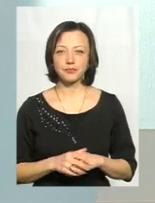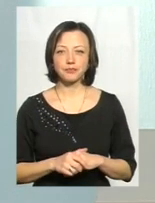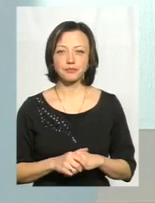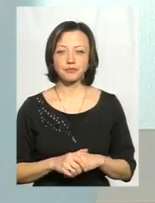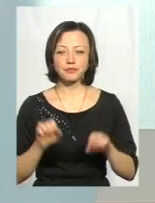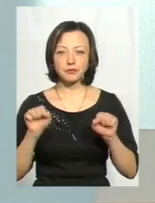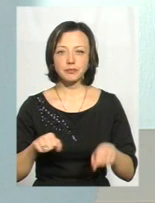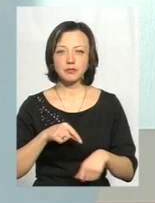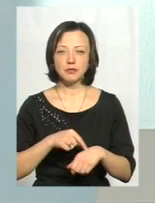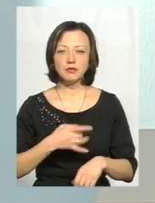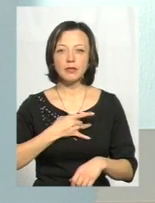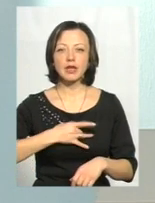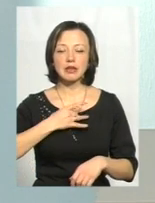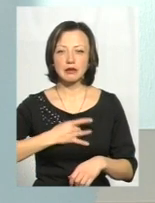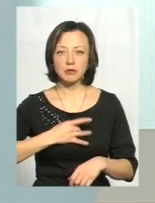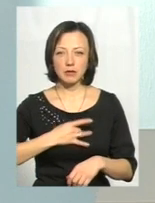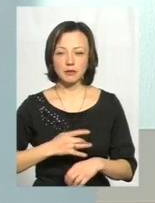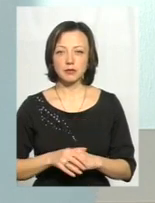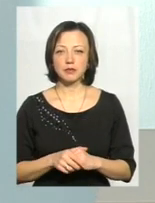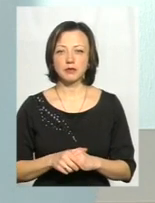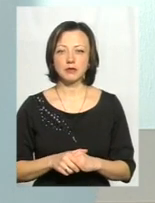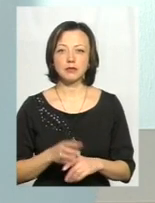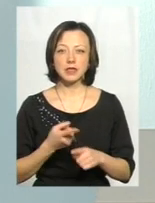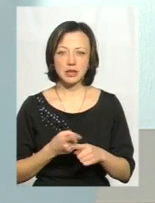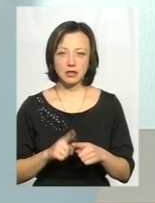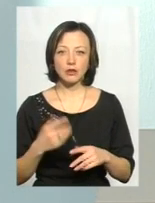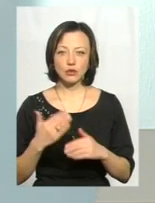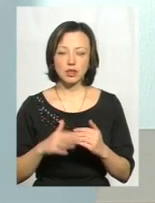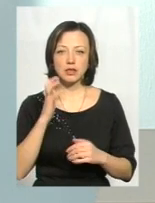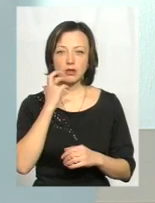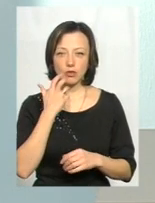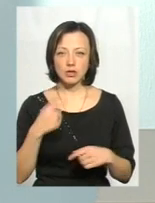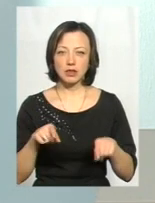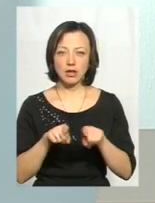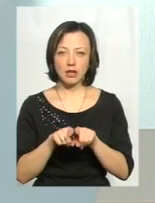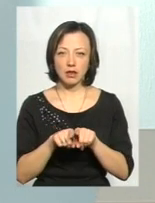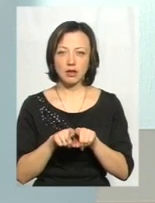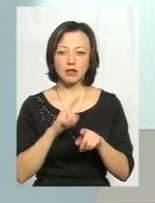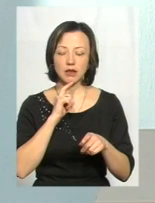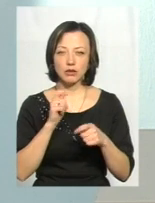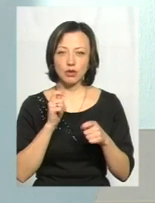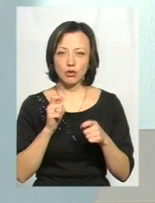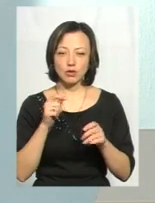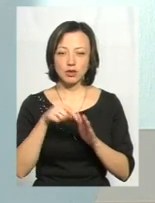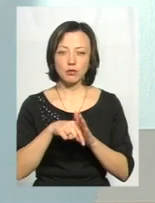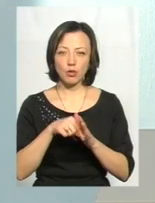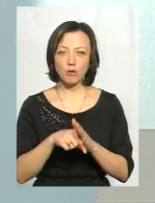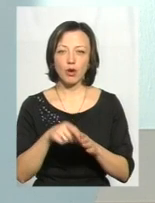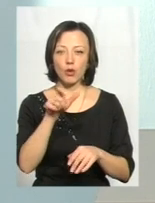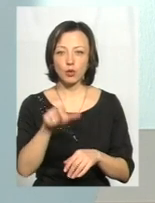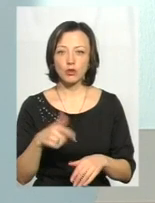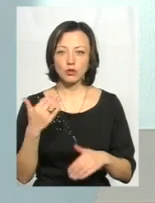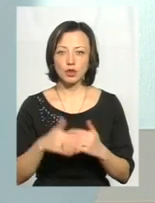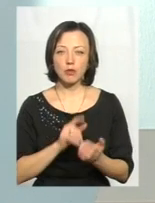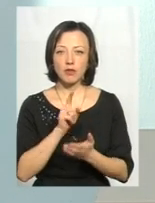вона може відчувати хрипи в легенях. То це вже досить серйозні такі, якби насторожуючі симптоми, за якими людина вже